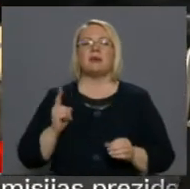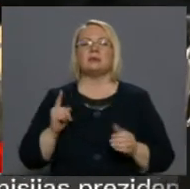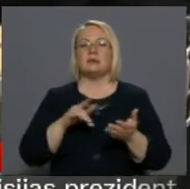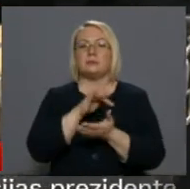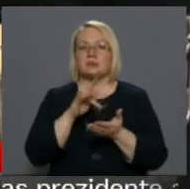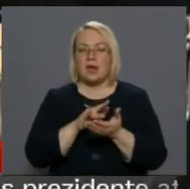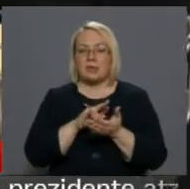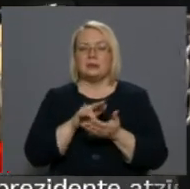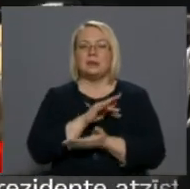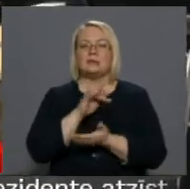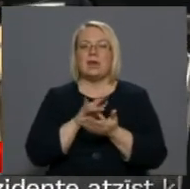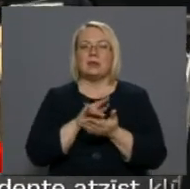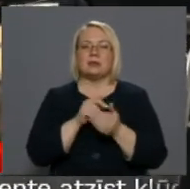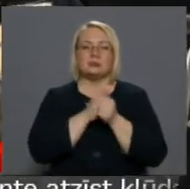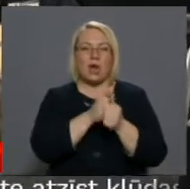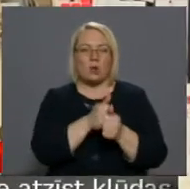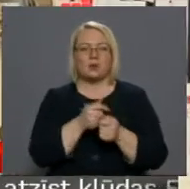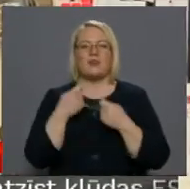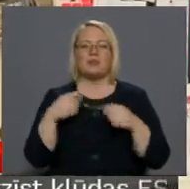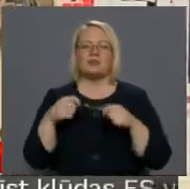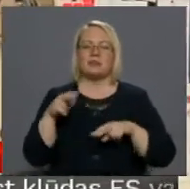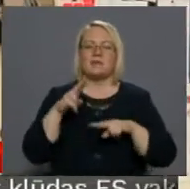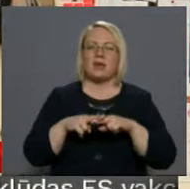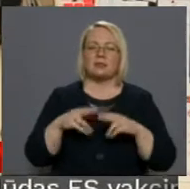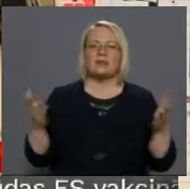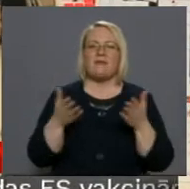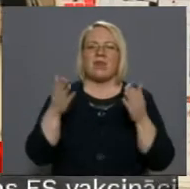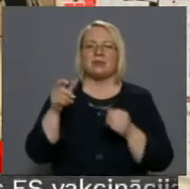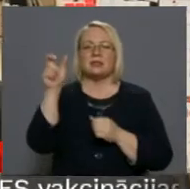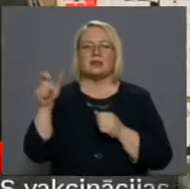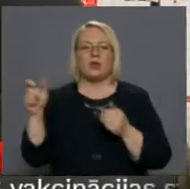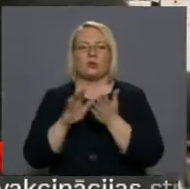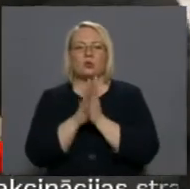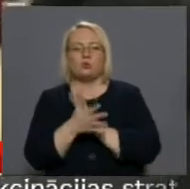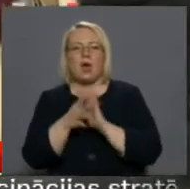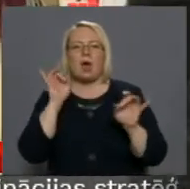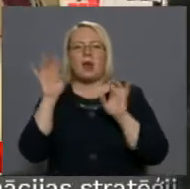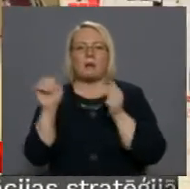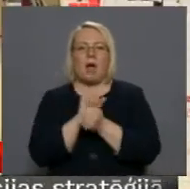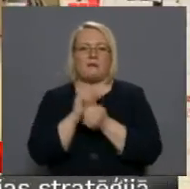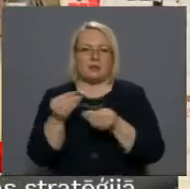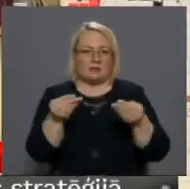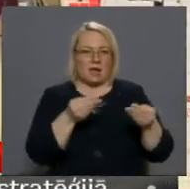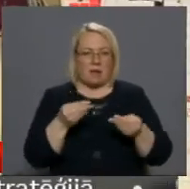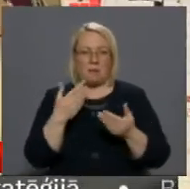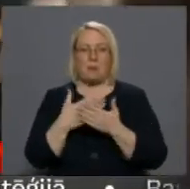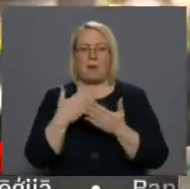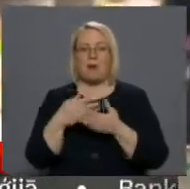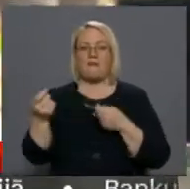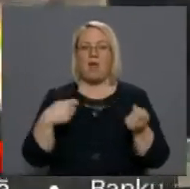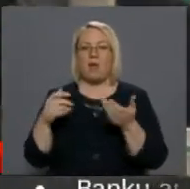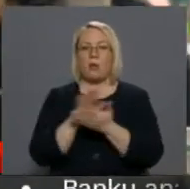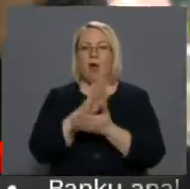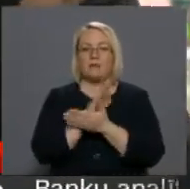Centrs toskait uzraudzīs, vai tirdzniecības vietas neveicina cilvēku drūzmēšanos ar reklāmas avīzēm. Piemēram, ierastās veikalu avīzes